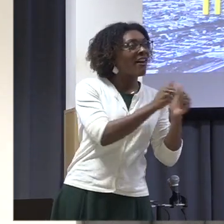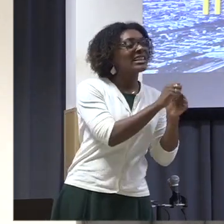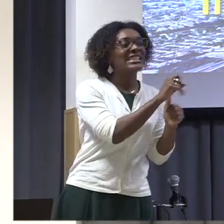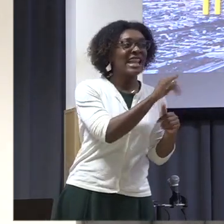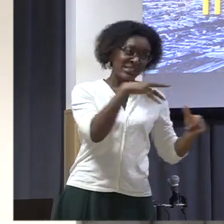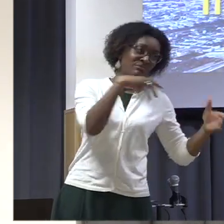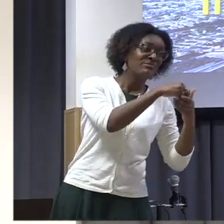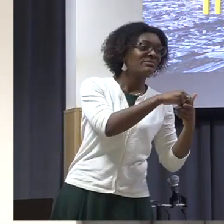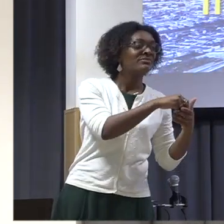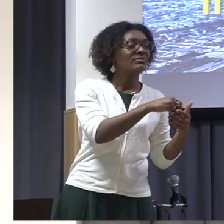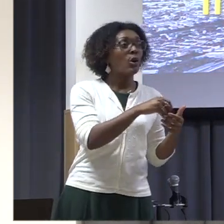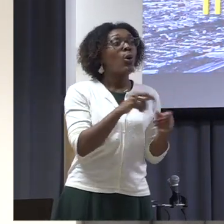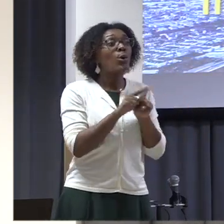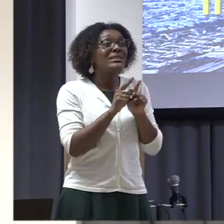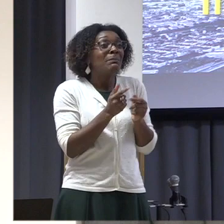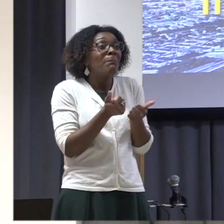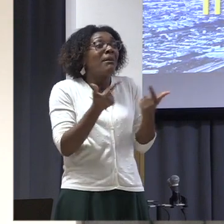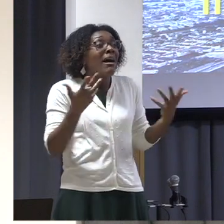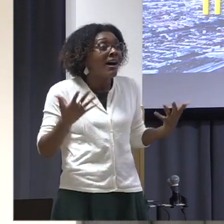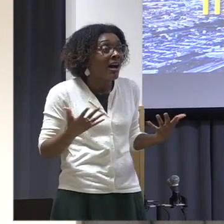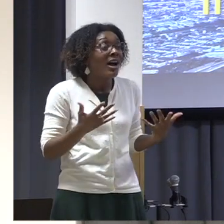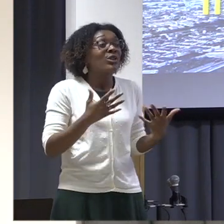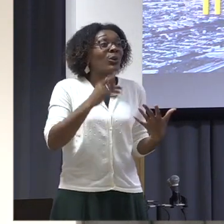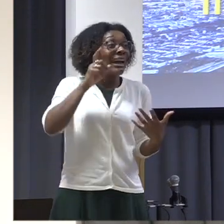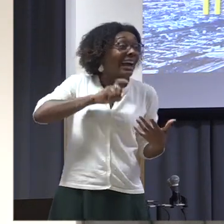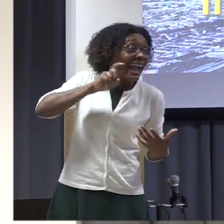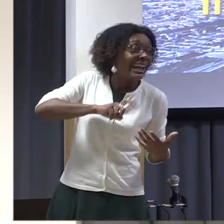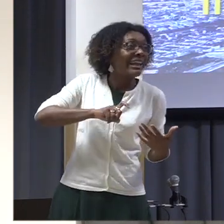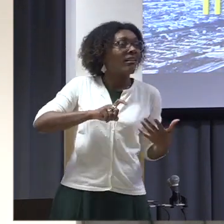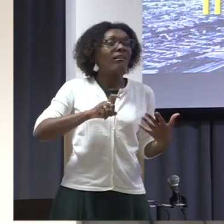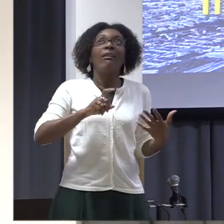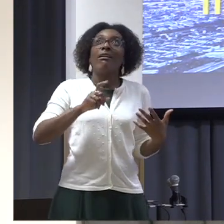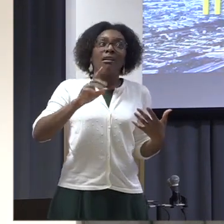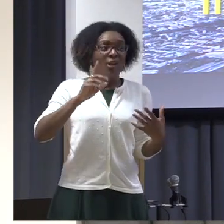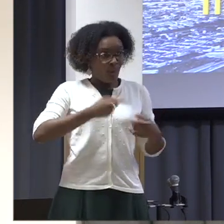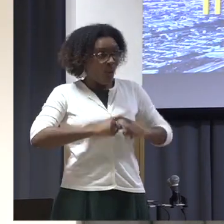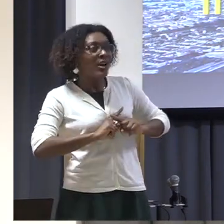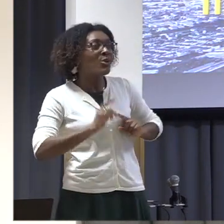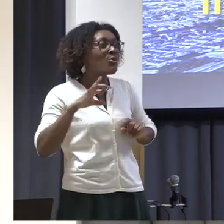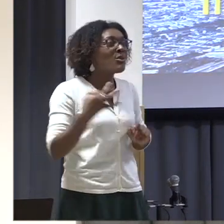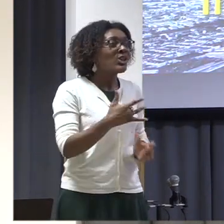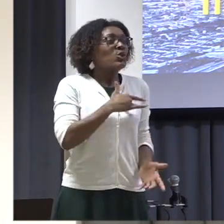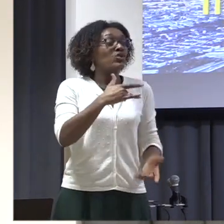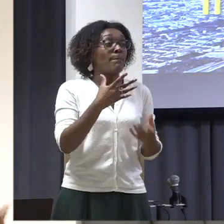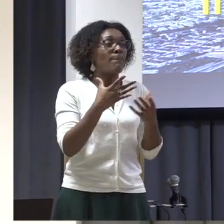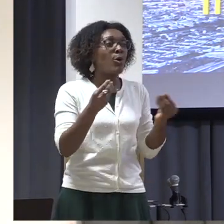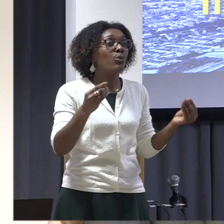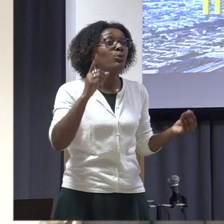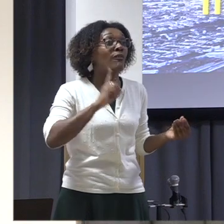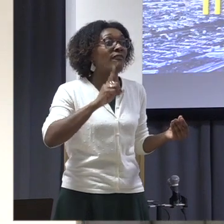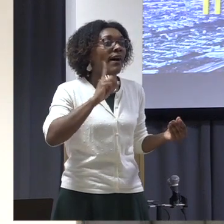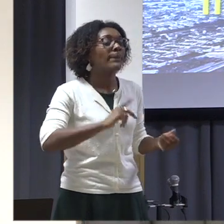ainsi qu'une grande multitude des grecs craignant dieu et beaucoup de femmes de